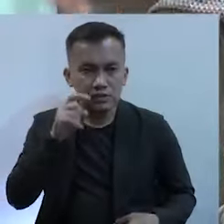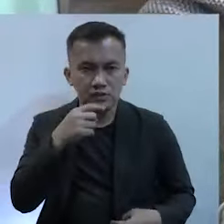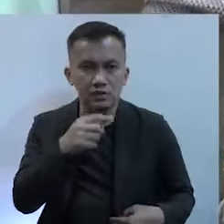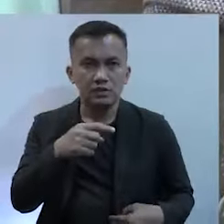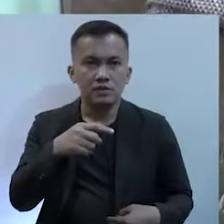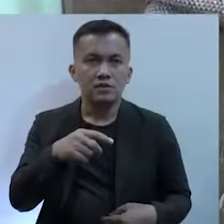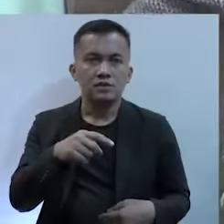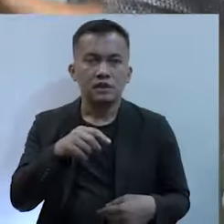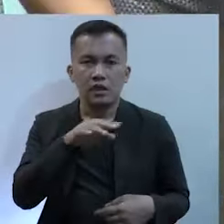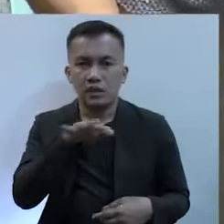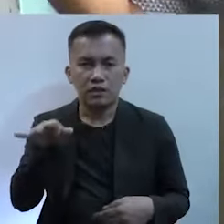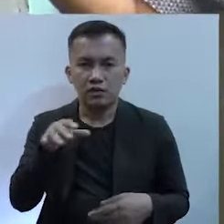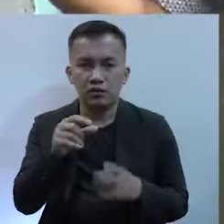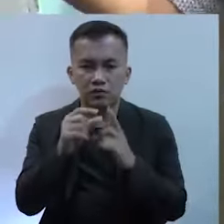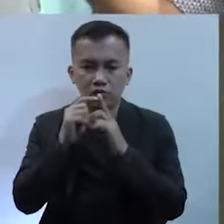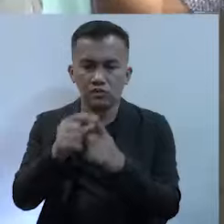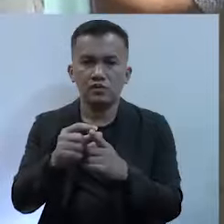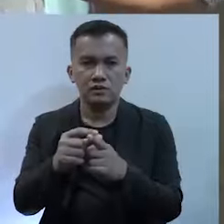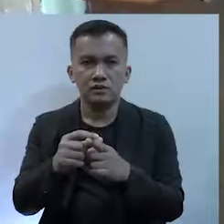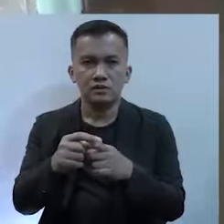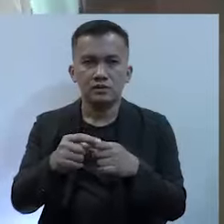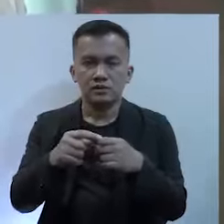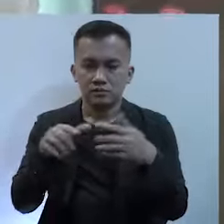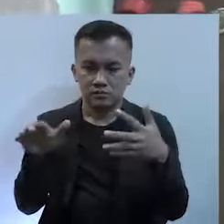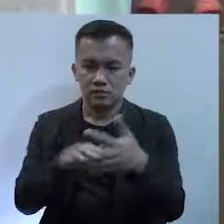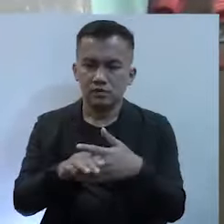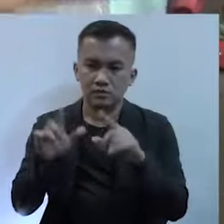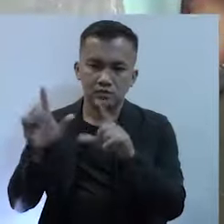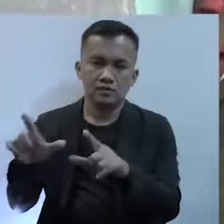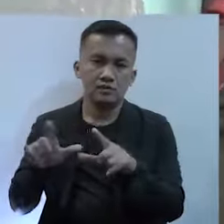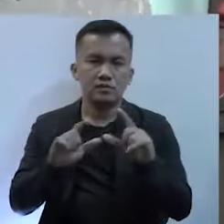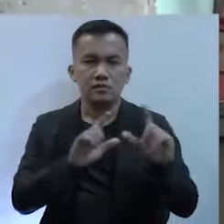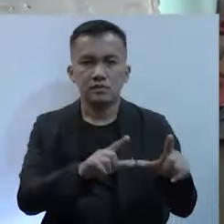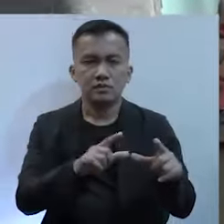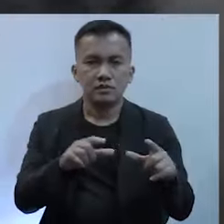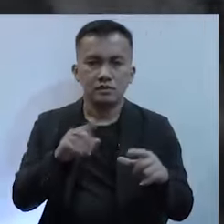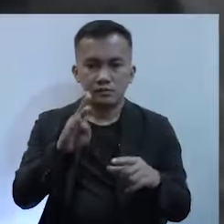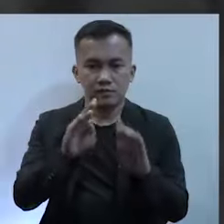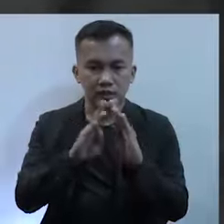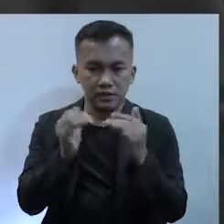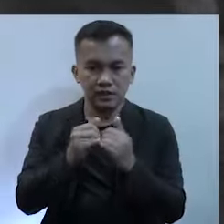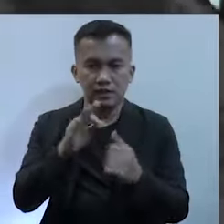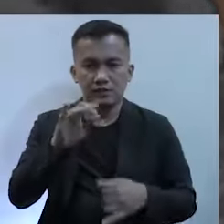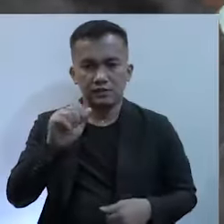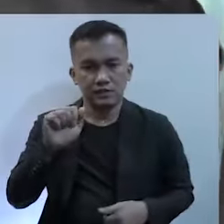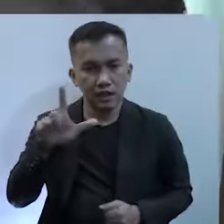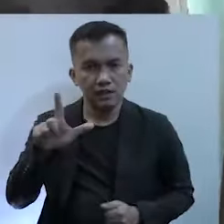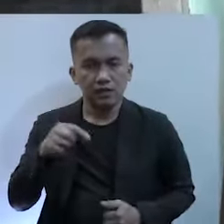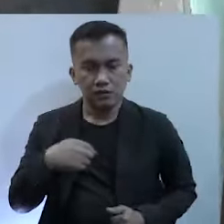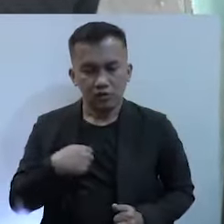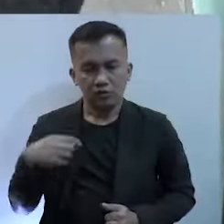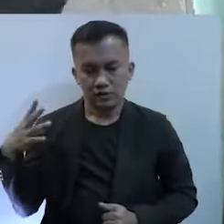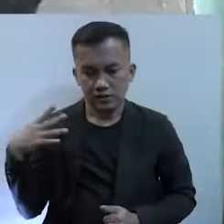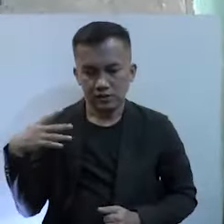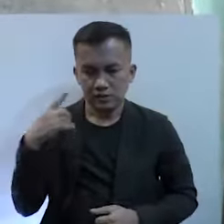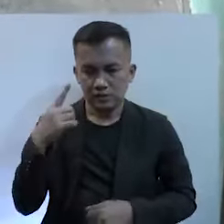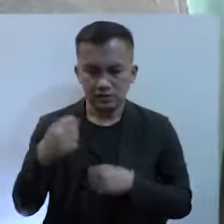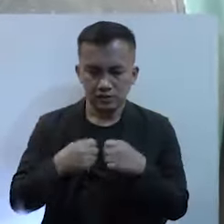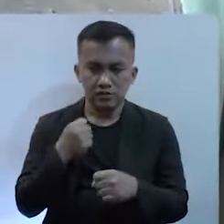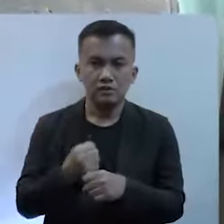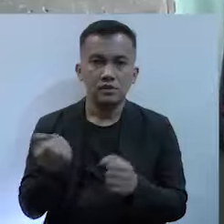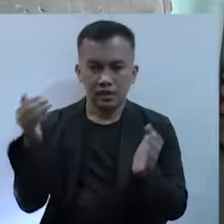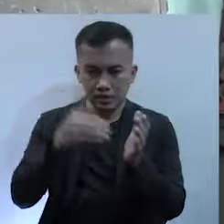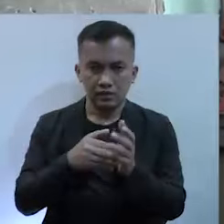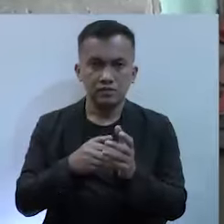Yan po ang term niya. Nagdemandahan na po kami sa barangay, sa piskal, naghintay po ako ng isang taon. Ang tagal